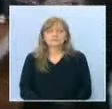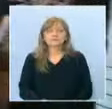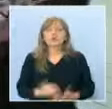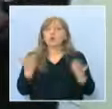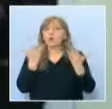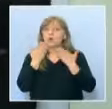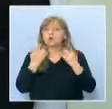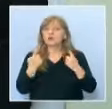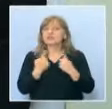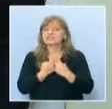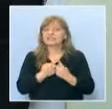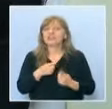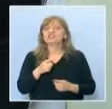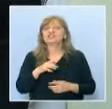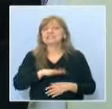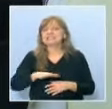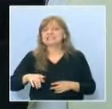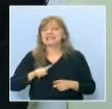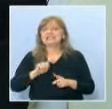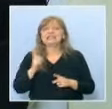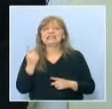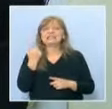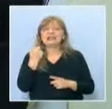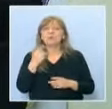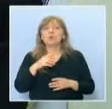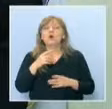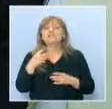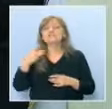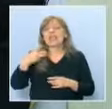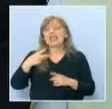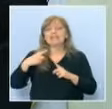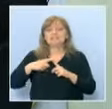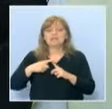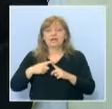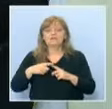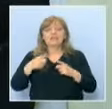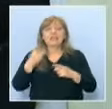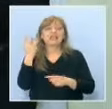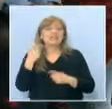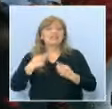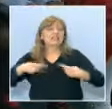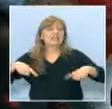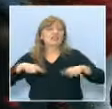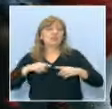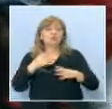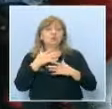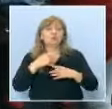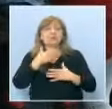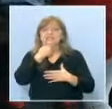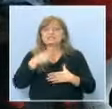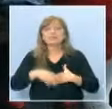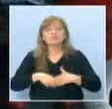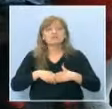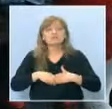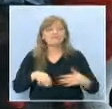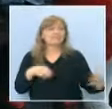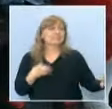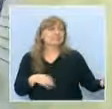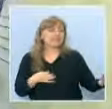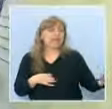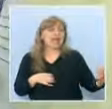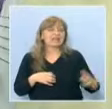Откритият урок среща децата не само с гласа и перкусиите на Елица Тодорова. Триото ги запознава по един наистина впечатляващ начин с китарата и гайдата,